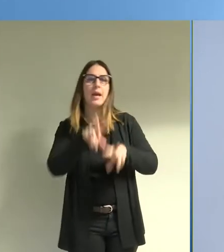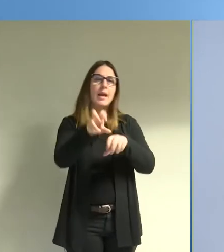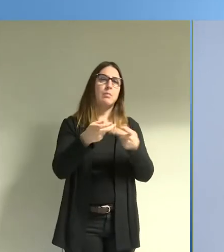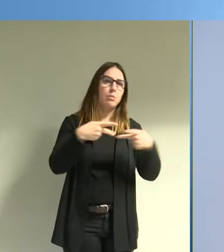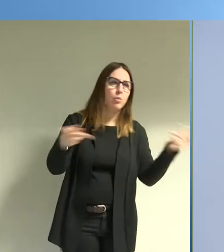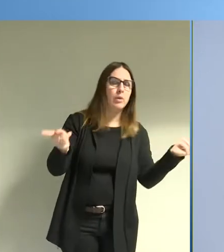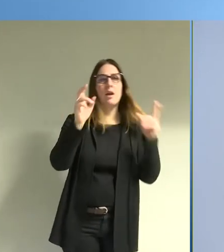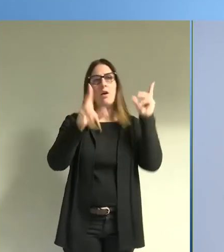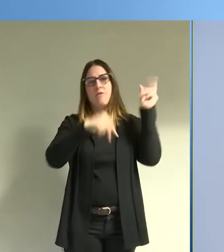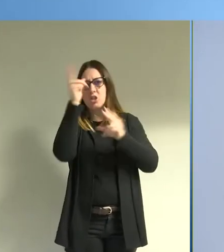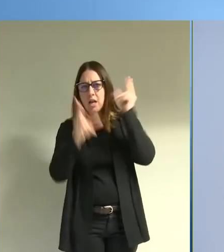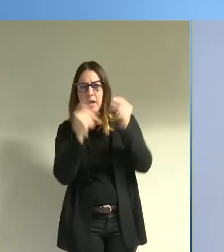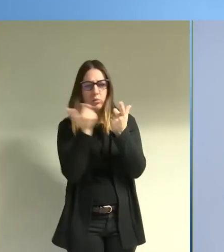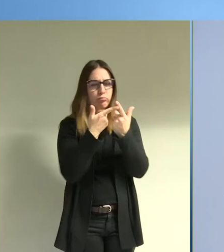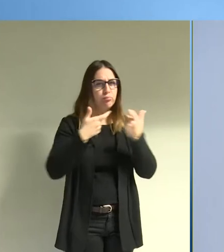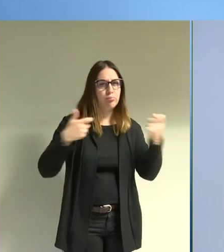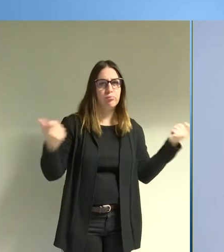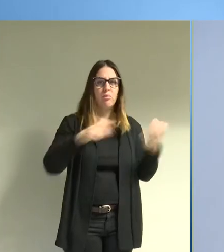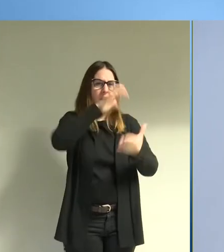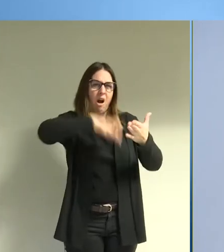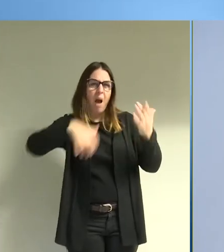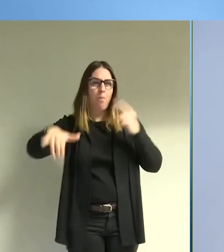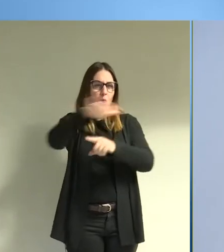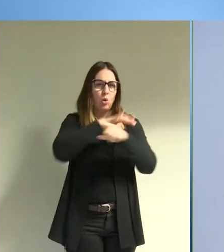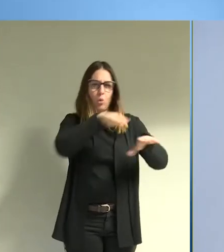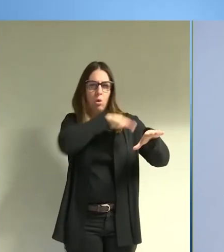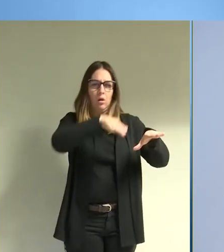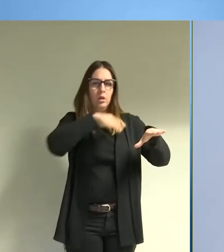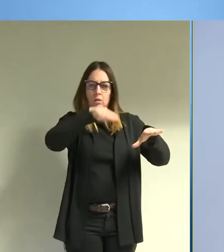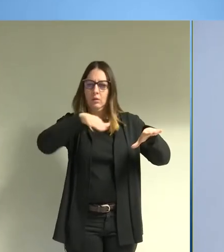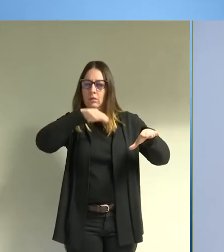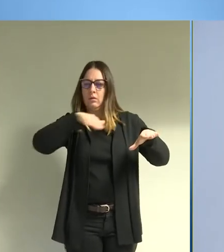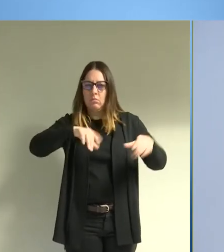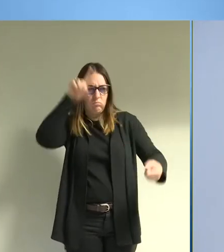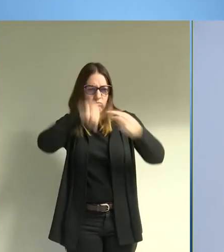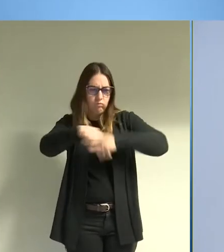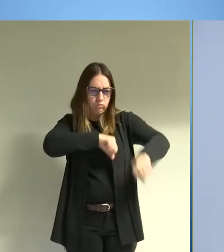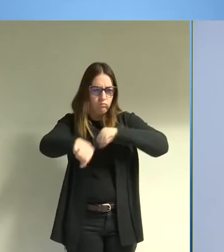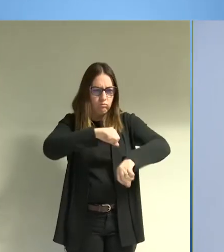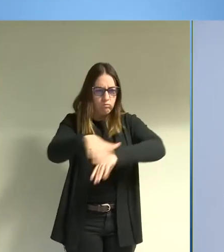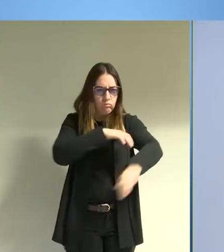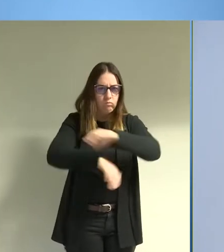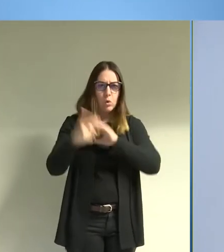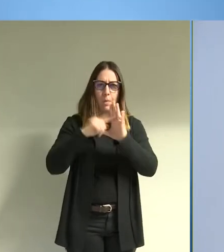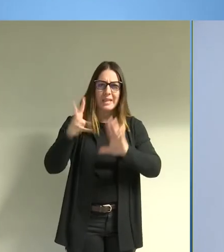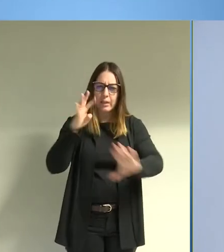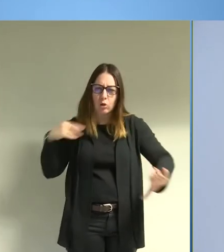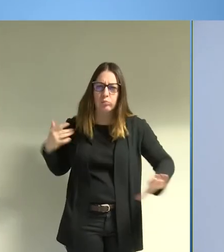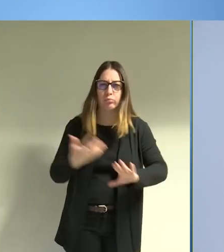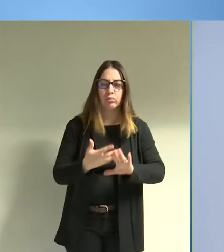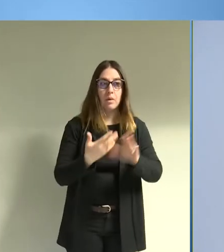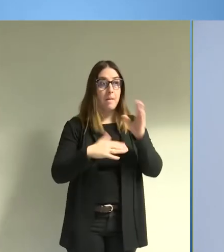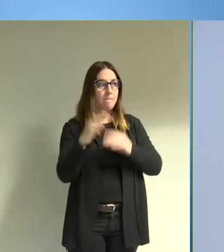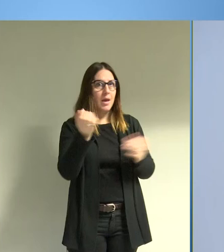les ce mélange de rapports sociaux et environnementaux est au coeur de notre action depuis 2014 mais nous avons en permanence